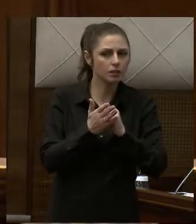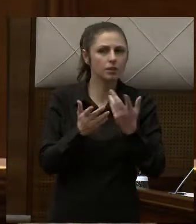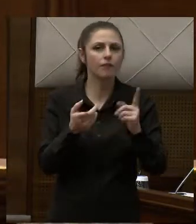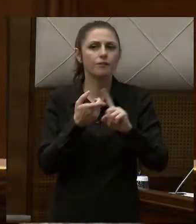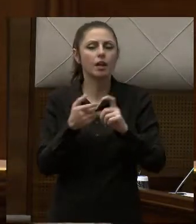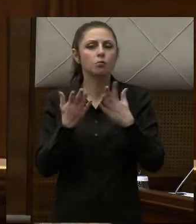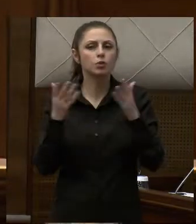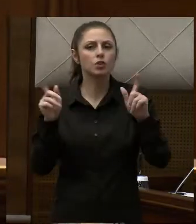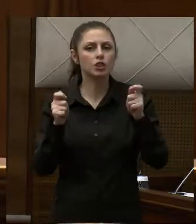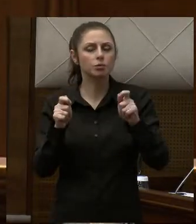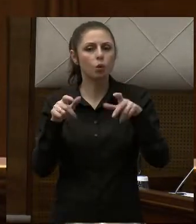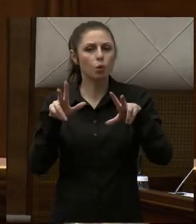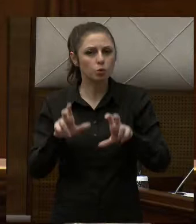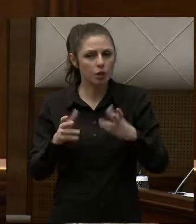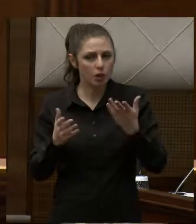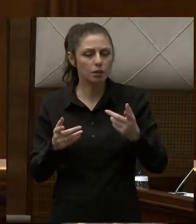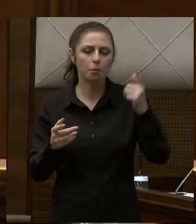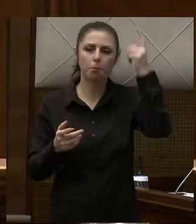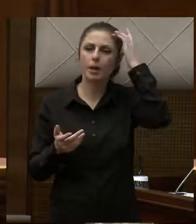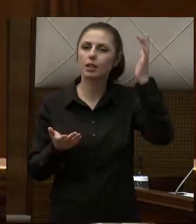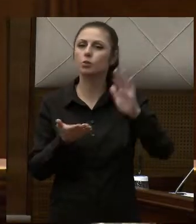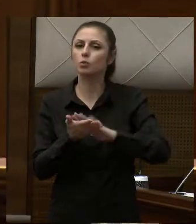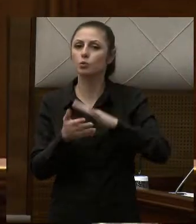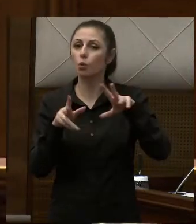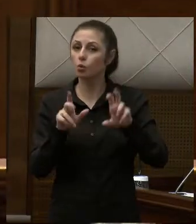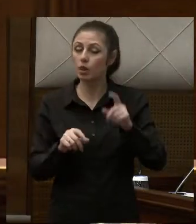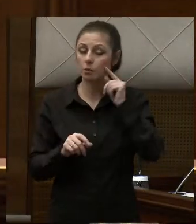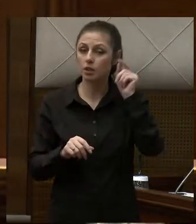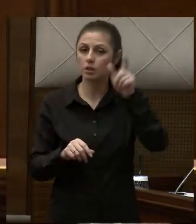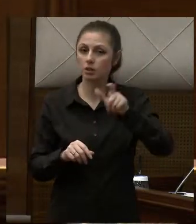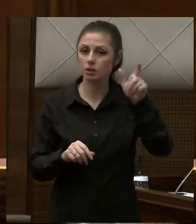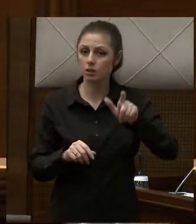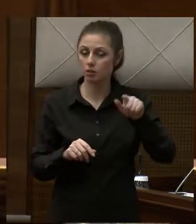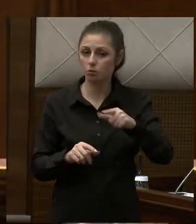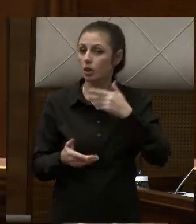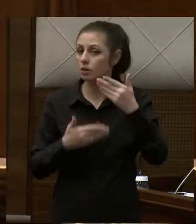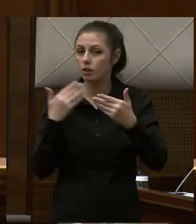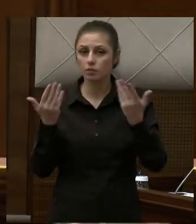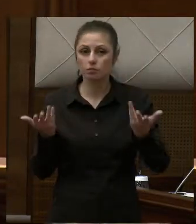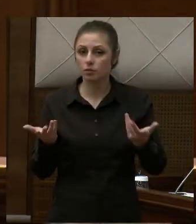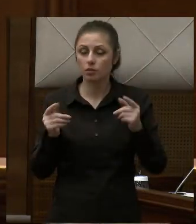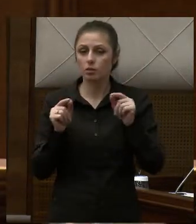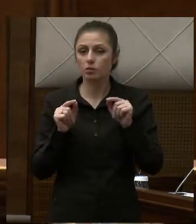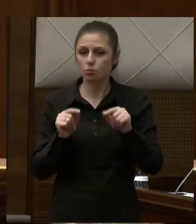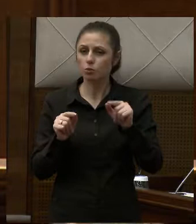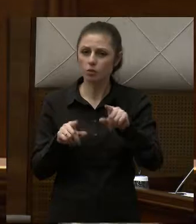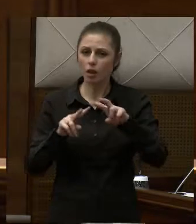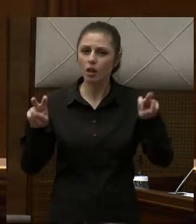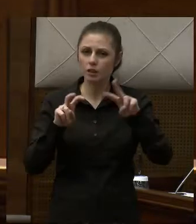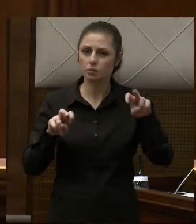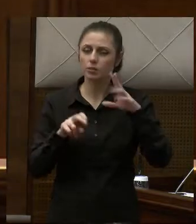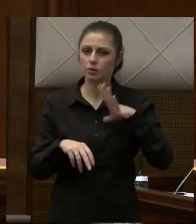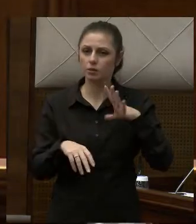oturan, Beylikdüzü'nde oturan bir kişi bunları gündeme getiriyor? Bunun da altını irdelemenizi rica